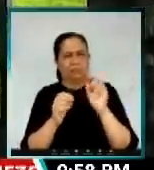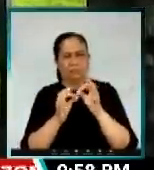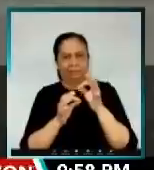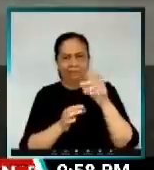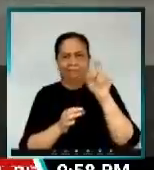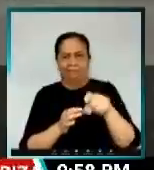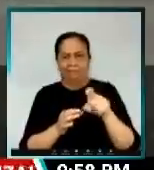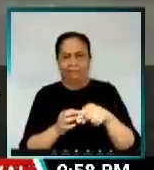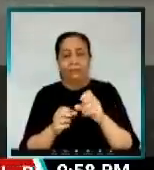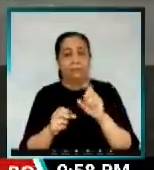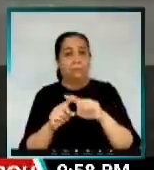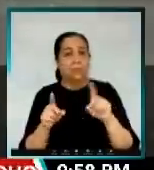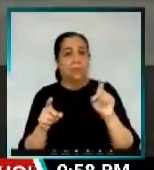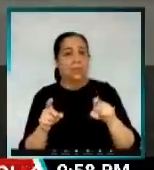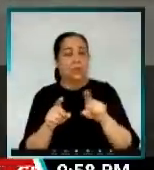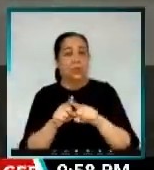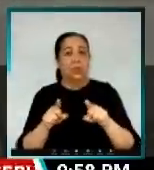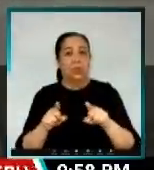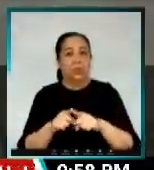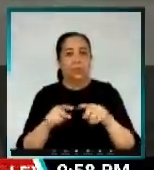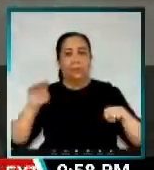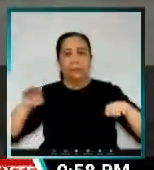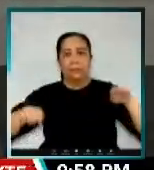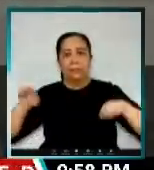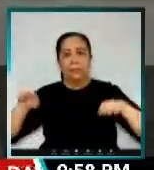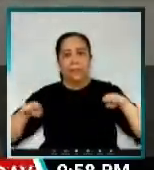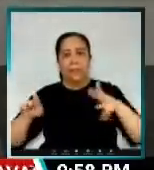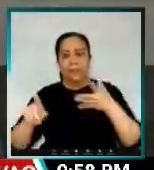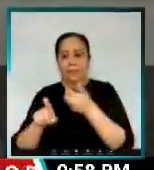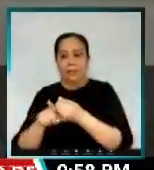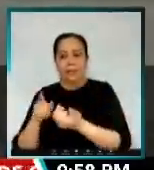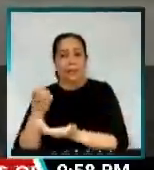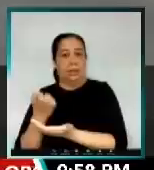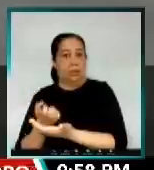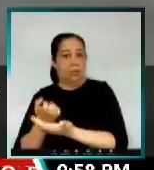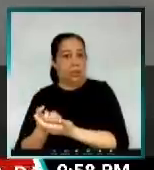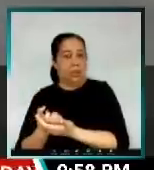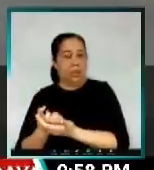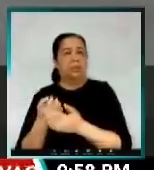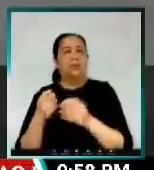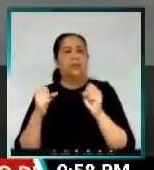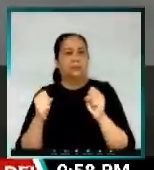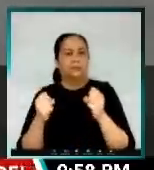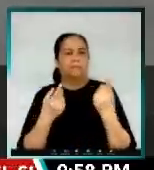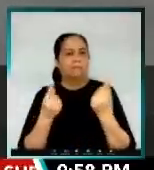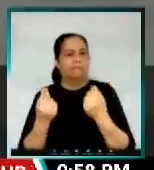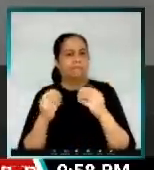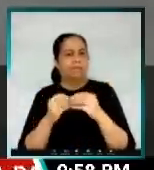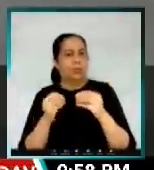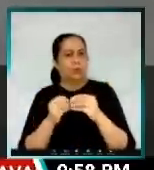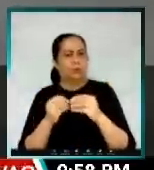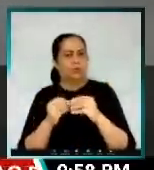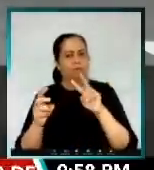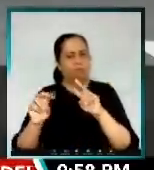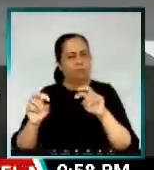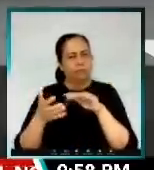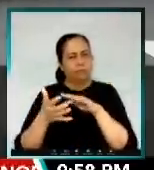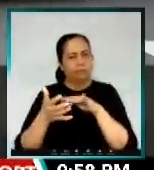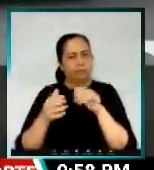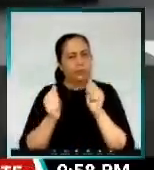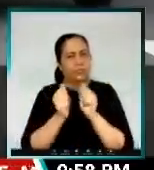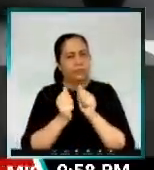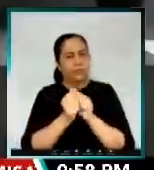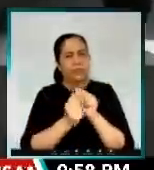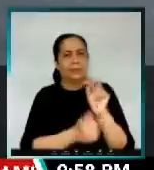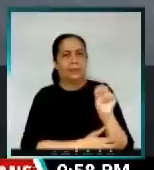Pero kailangan din daw mabalanse ang epekto nito sa ekonomiya, kaya nagsasagawa pa sila ng pag-aaral kasama ng National Economic and